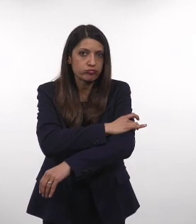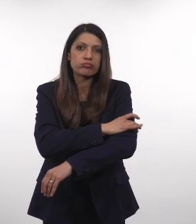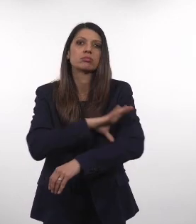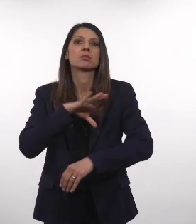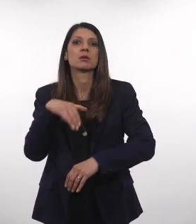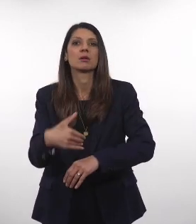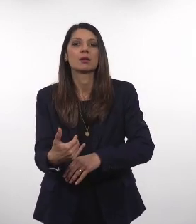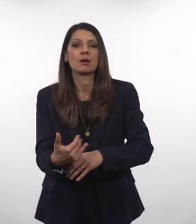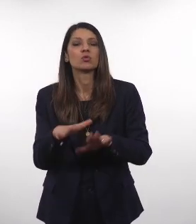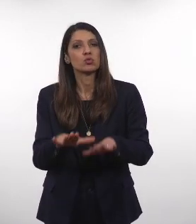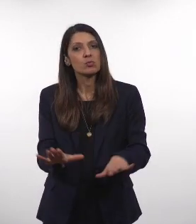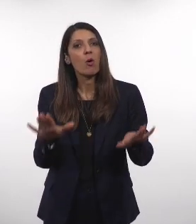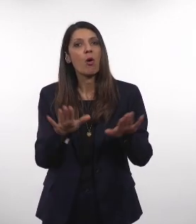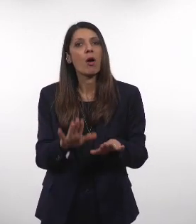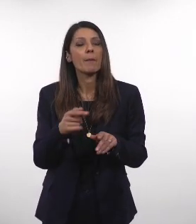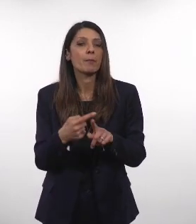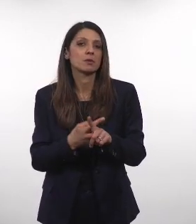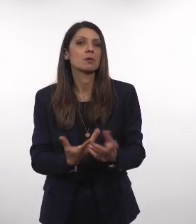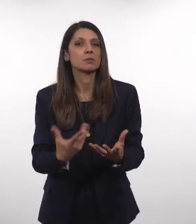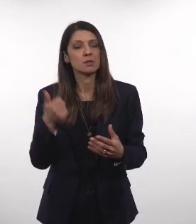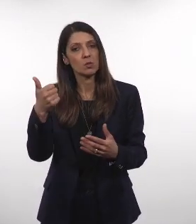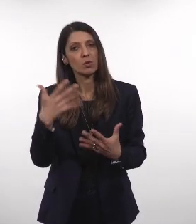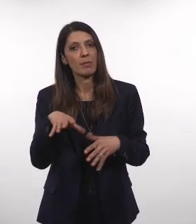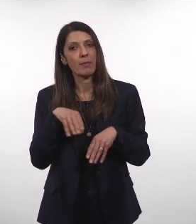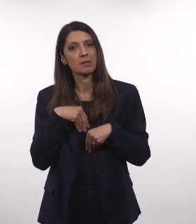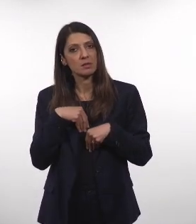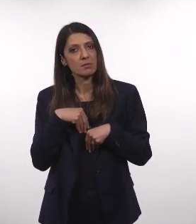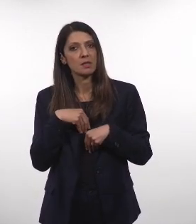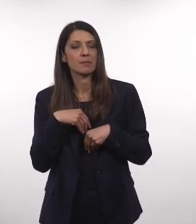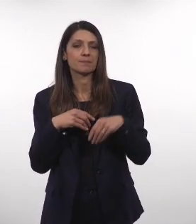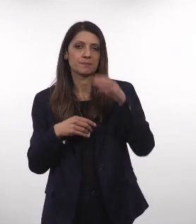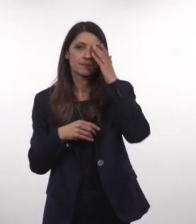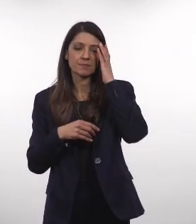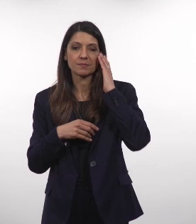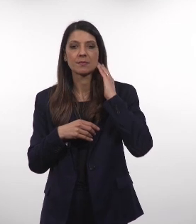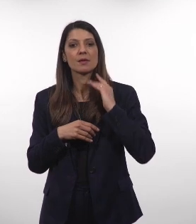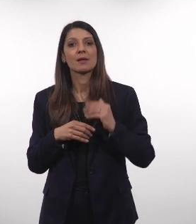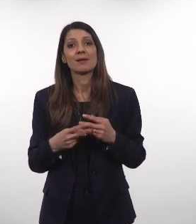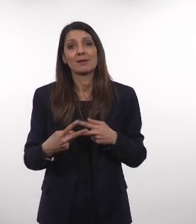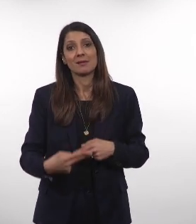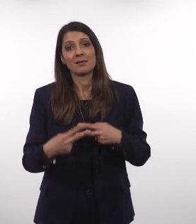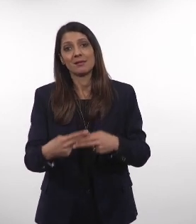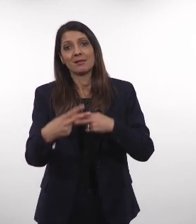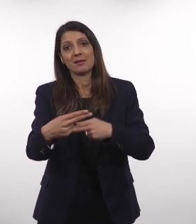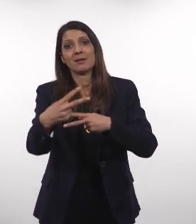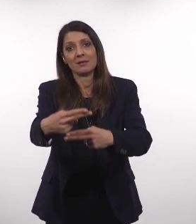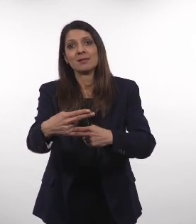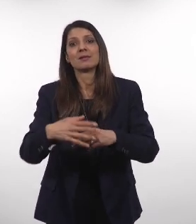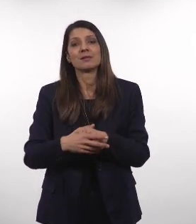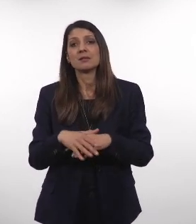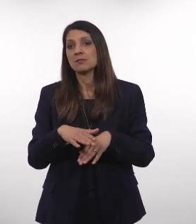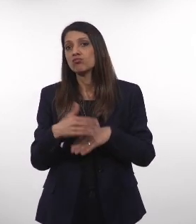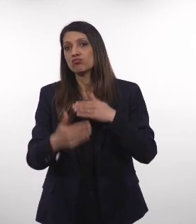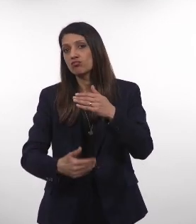sans presser, et puis après, petit à petit, augmenter la pression. C'est par étapes qu'on a procédé, là ça a bien